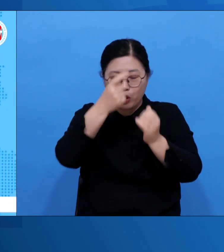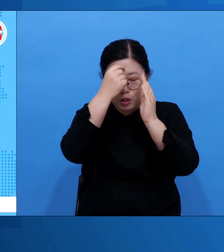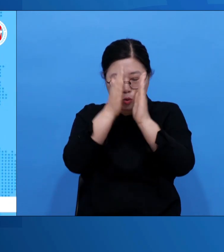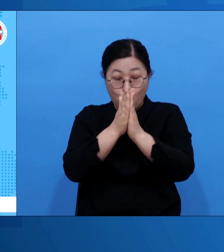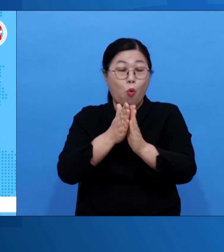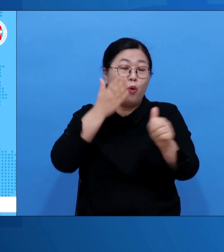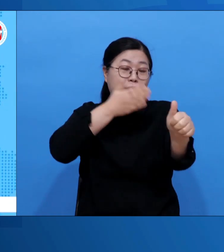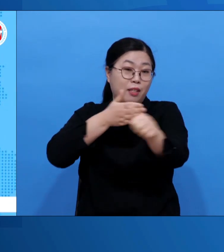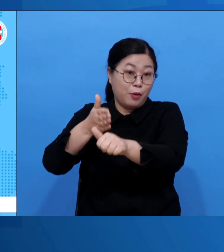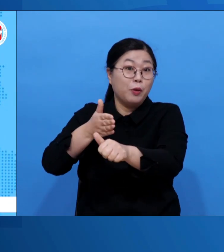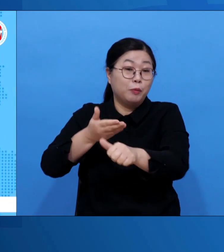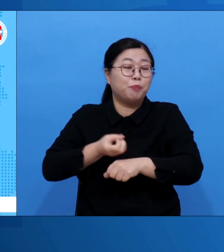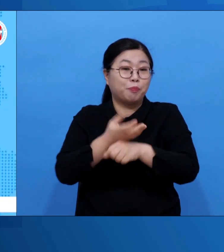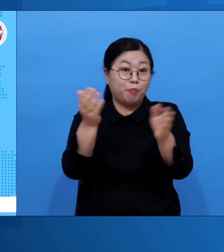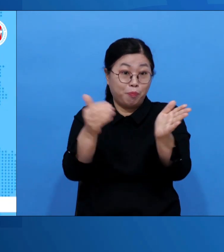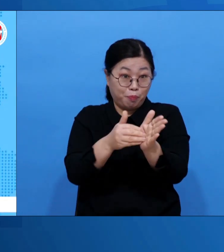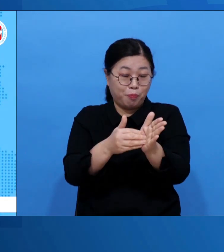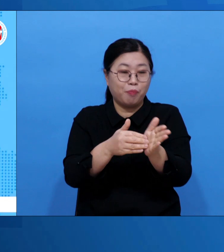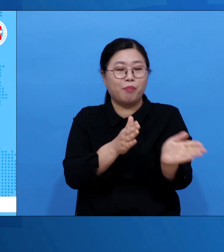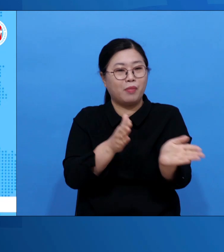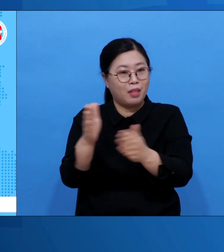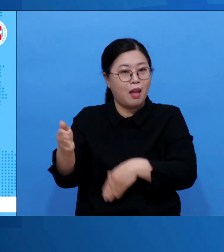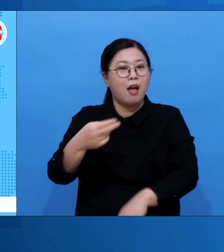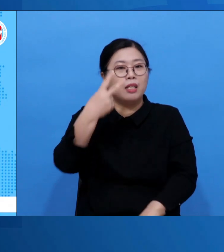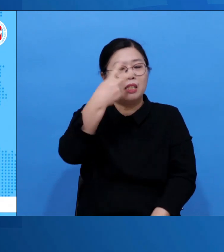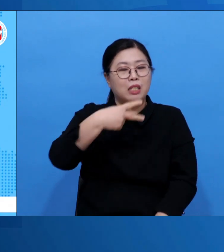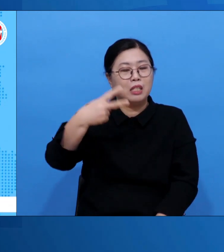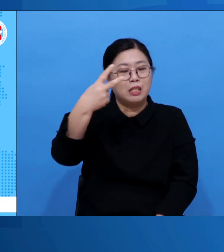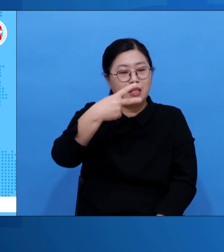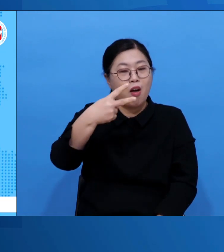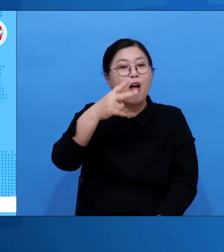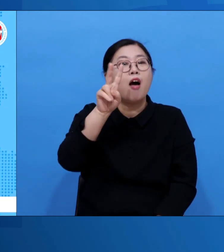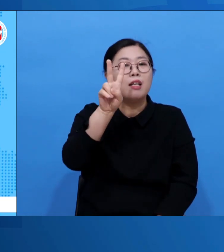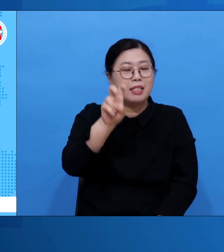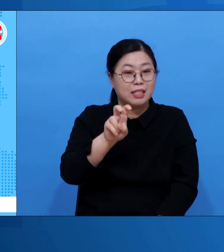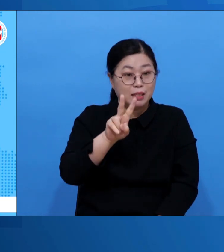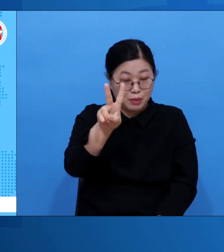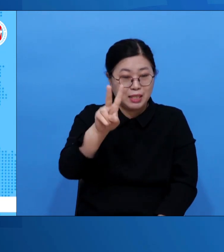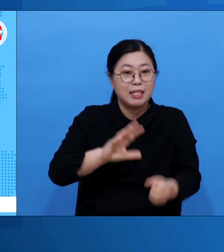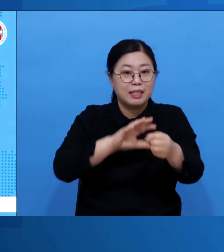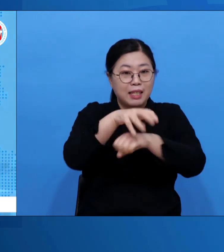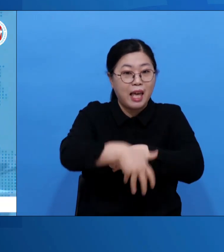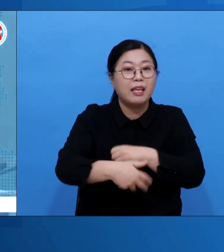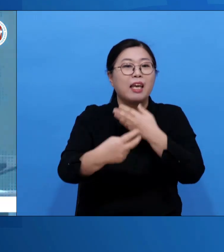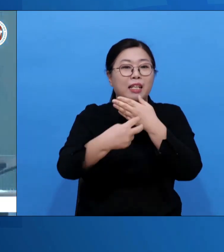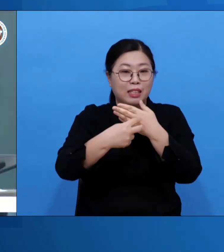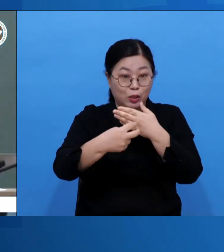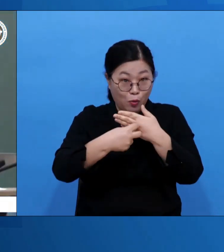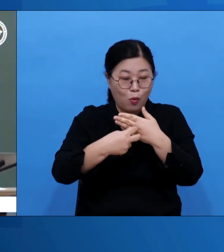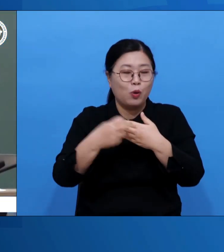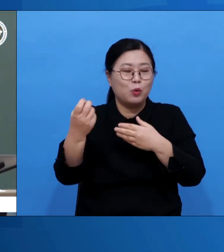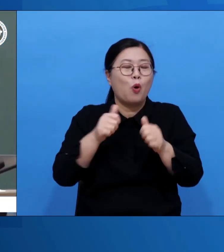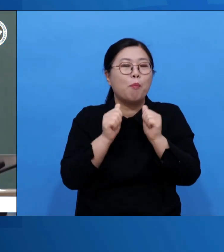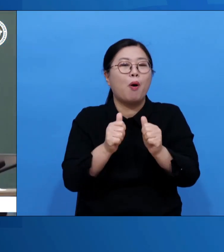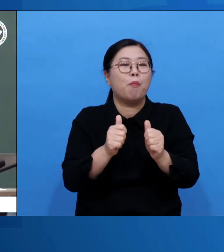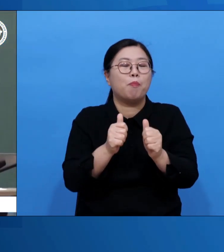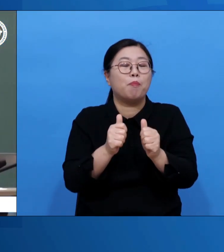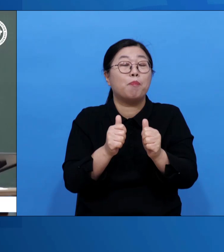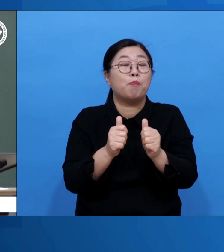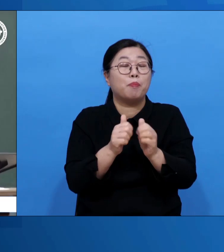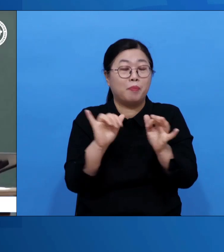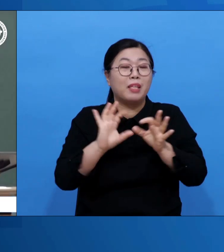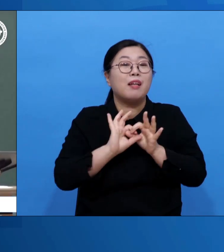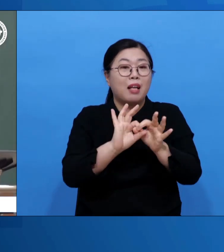이어 세계 의료인 법조인 수련회가 비대면 시대의 전문인이란 주제로 열렸습니다. 류광수